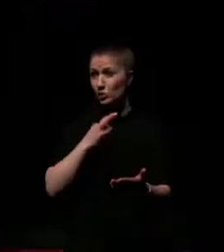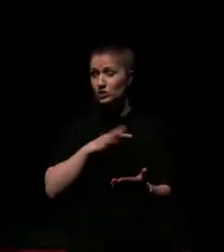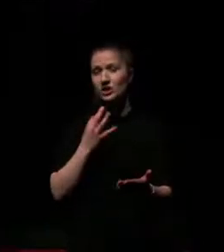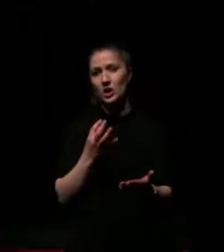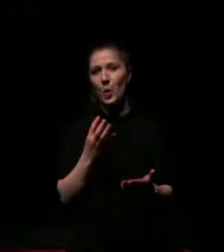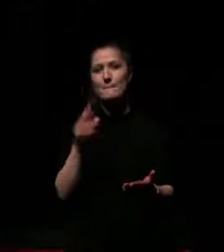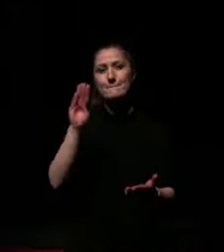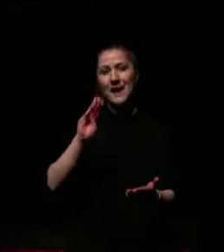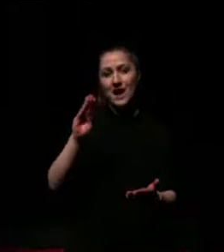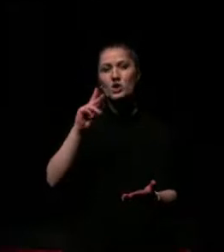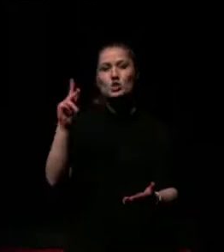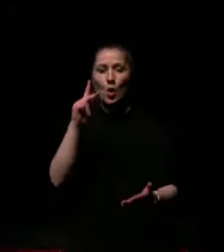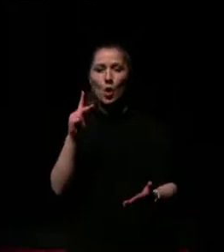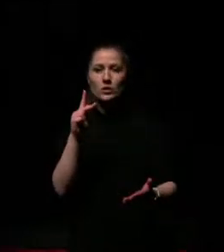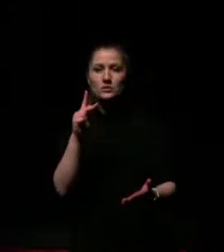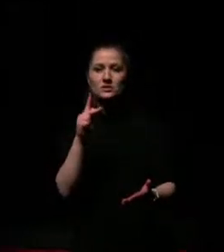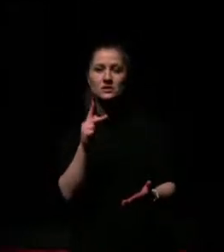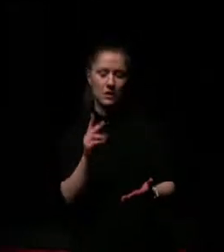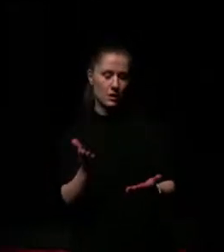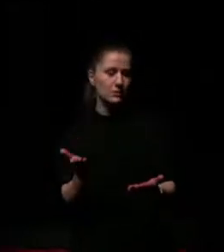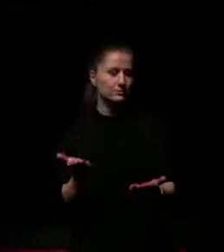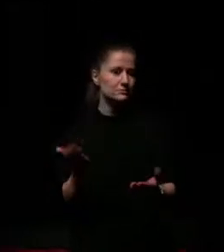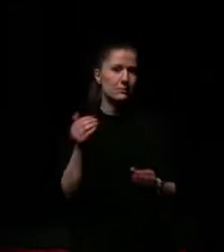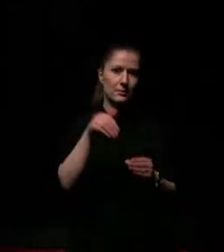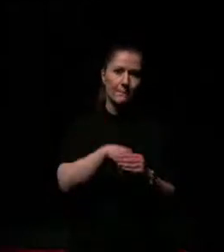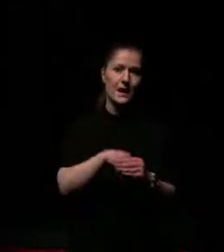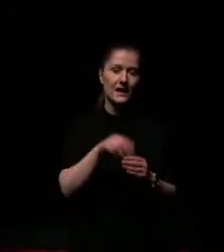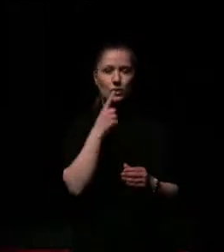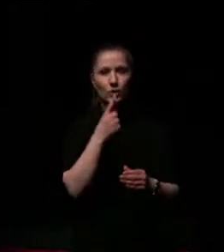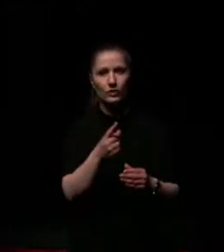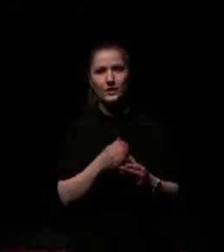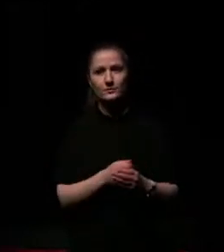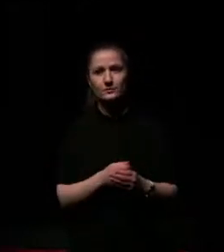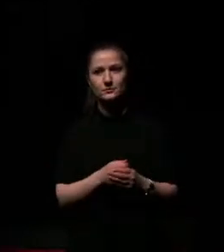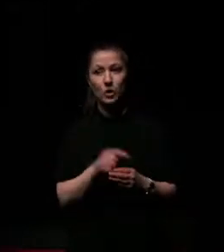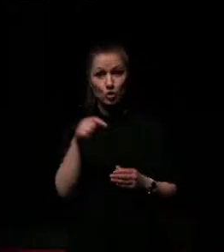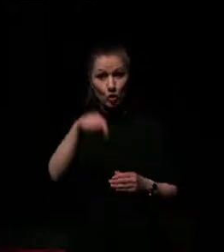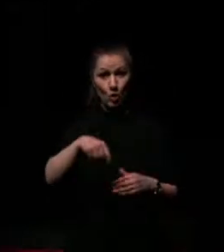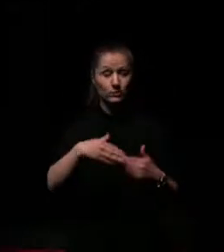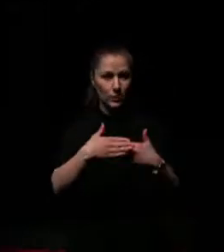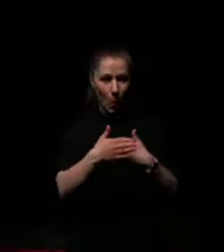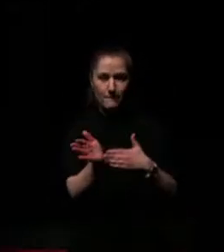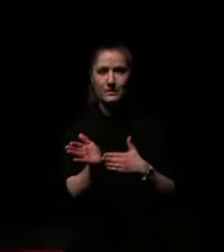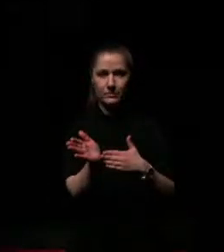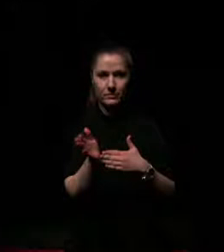i rådet. Da åpner vi voteringen fra nå.